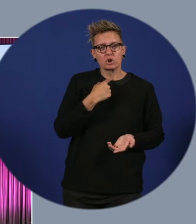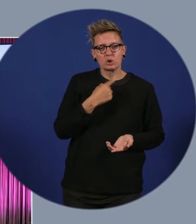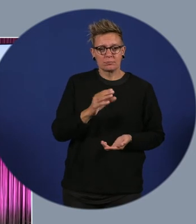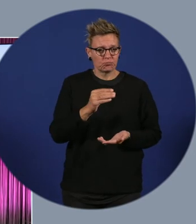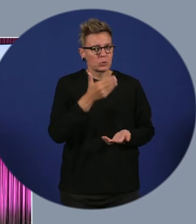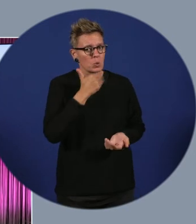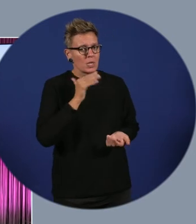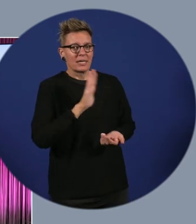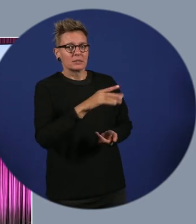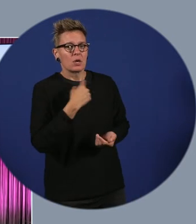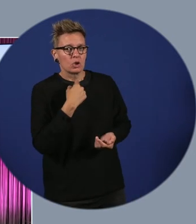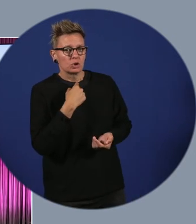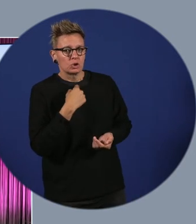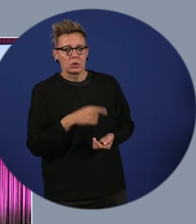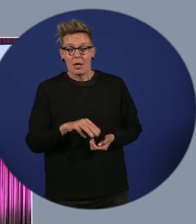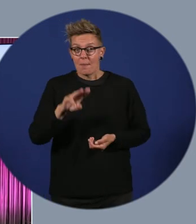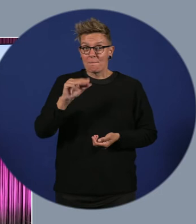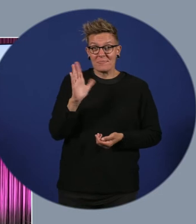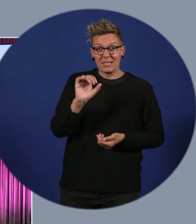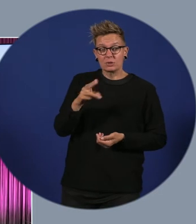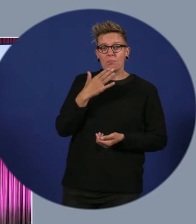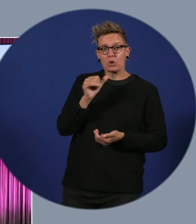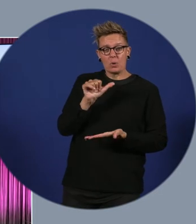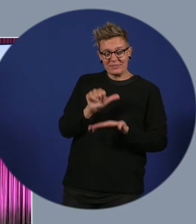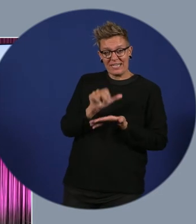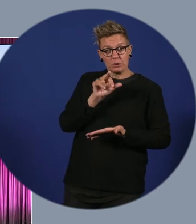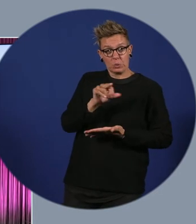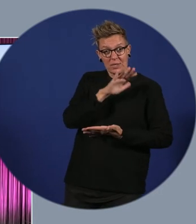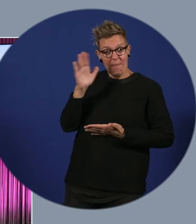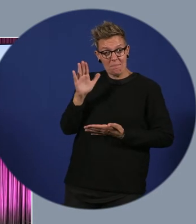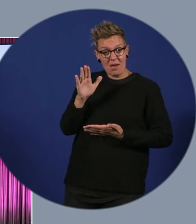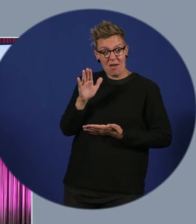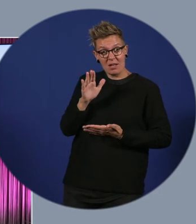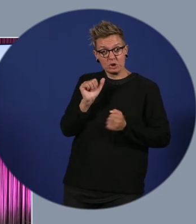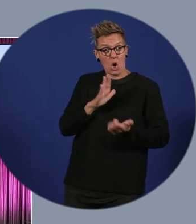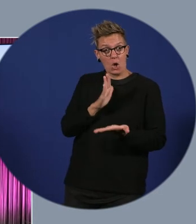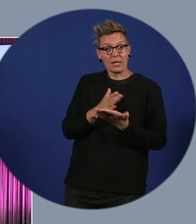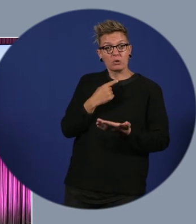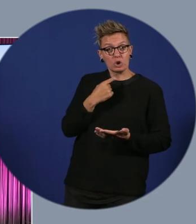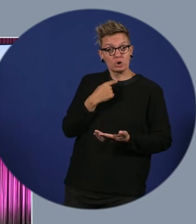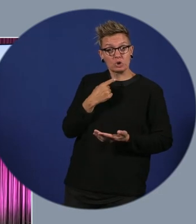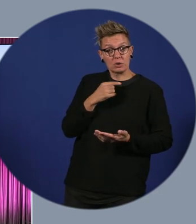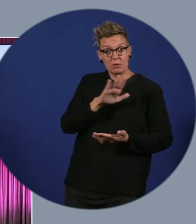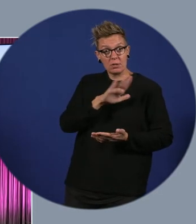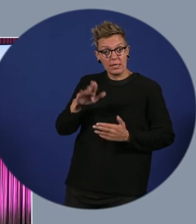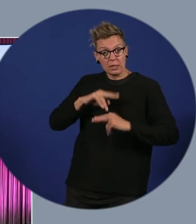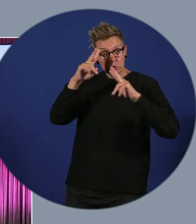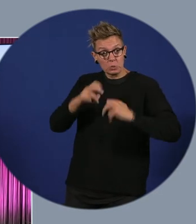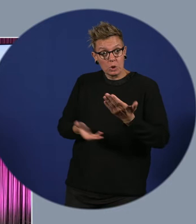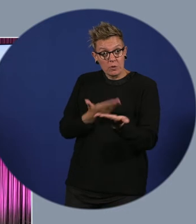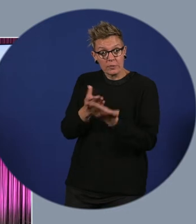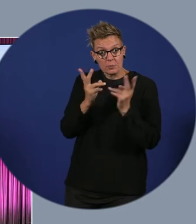tack. Det är mig som sa med det här med 16, att rösta när man är 16. Var det någonting som kom på tal i er